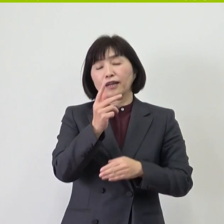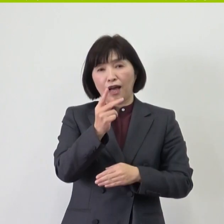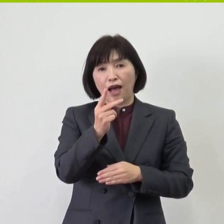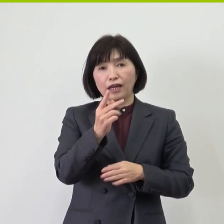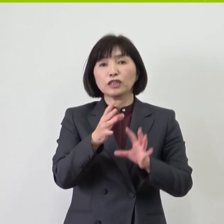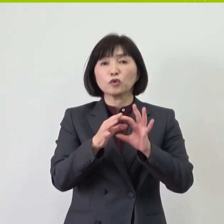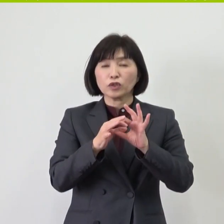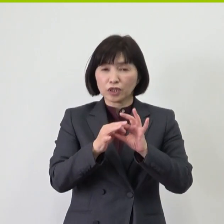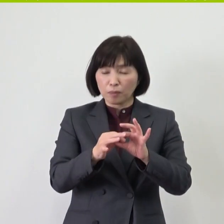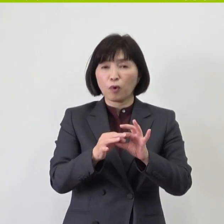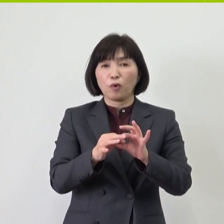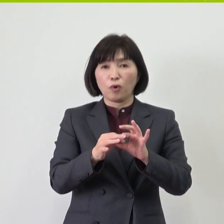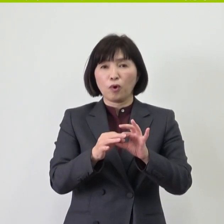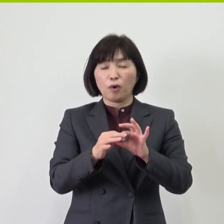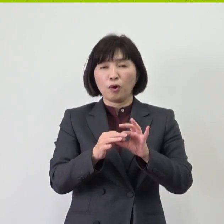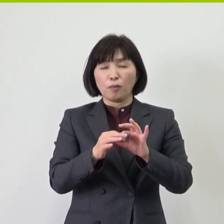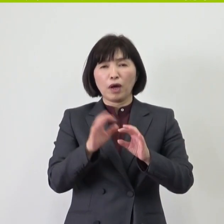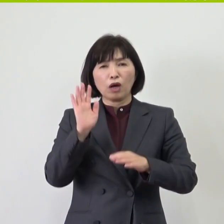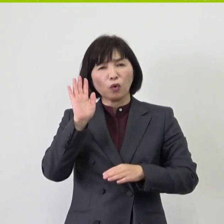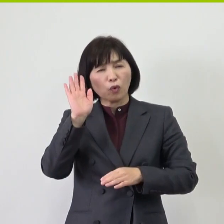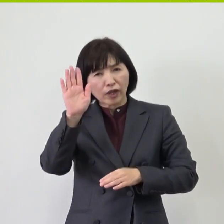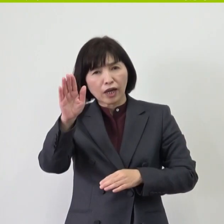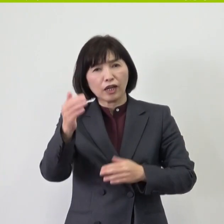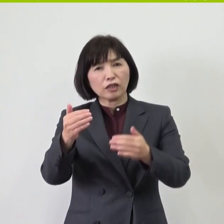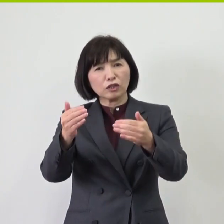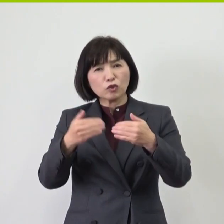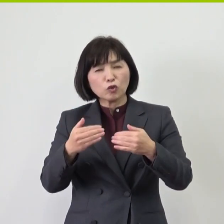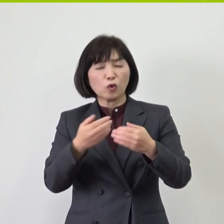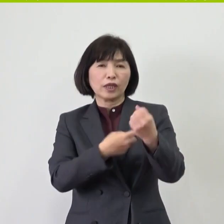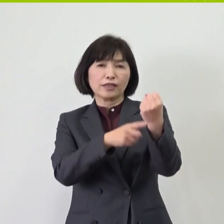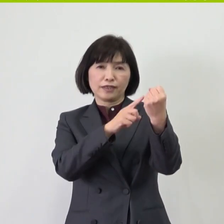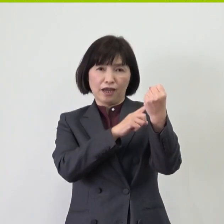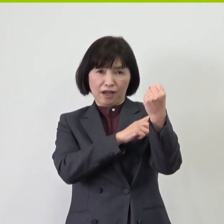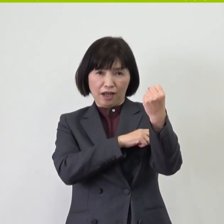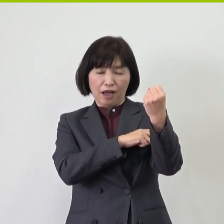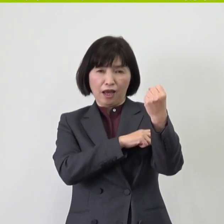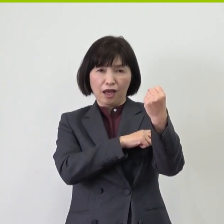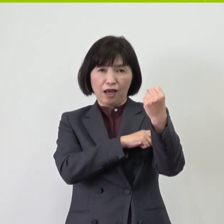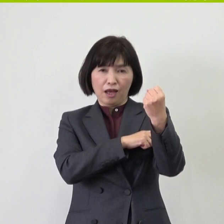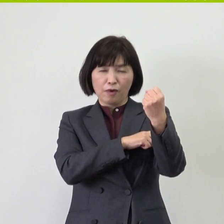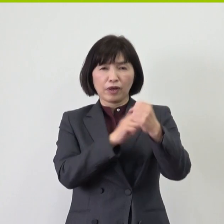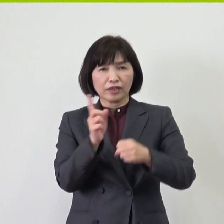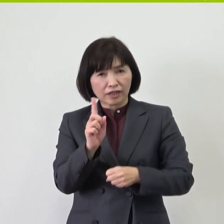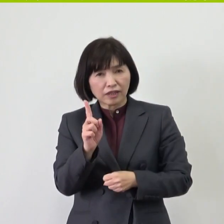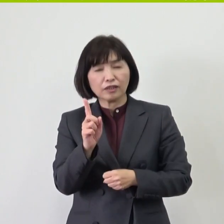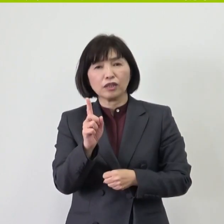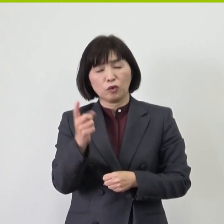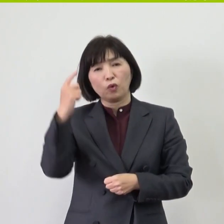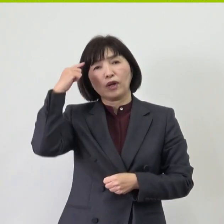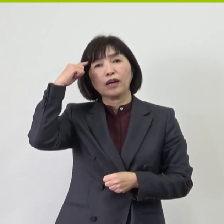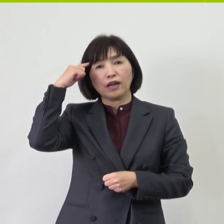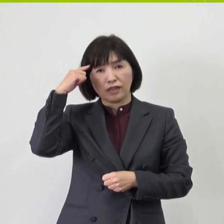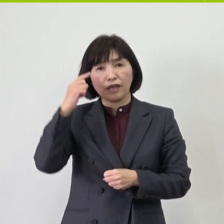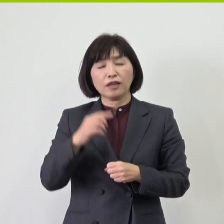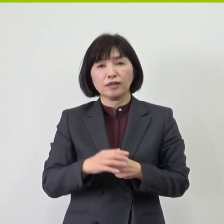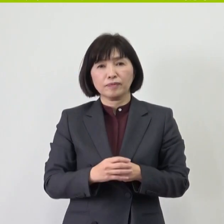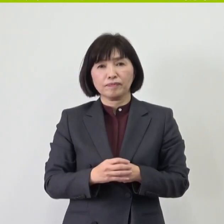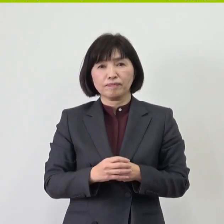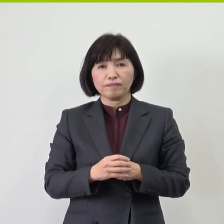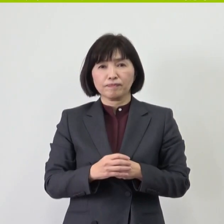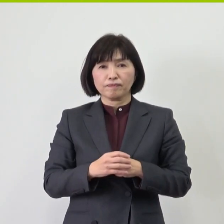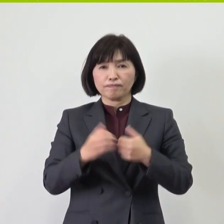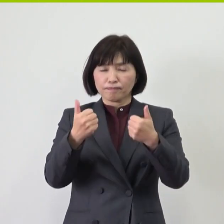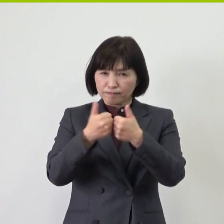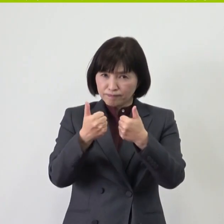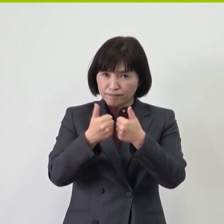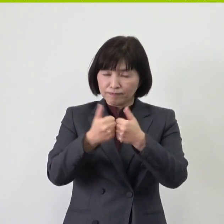ても、これからの時代に必要とされる力をどのように定義をしていくのかということについても幅広く議論をし